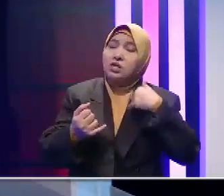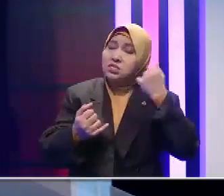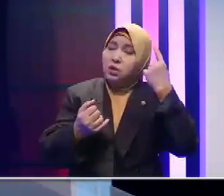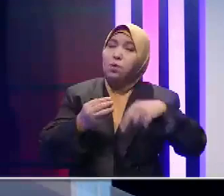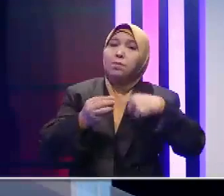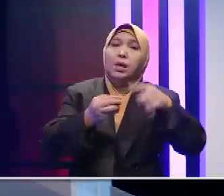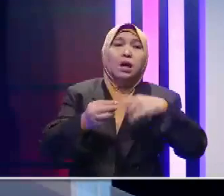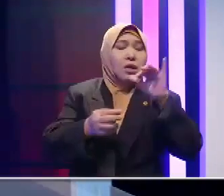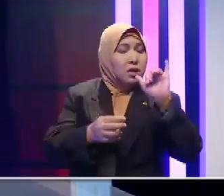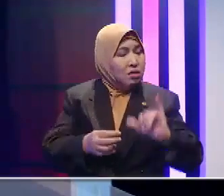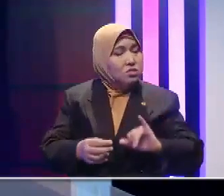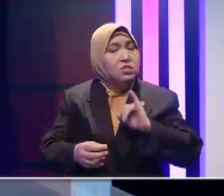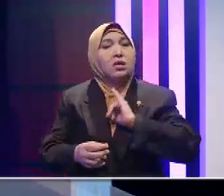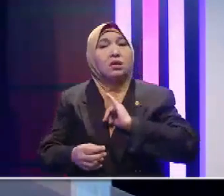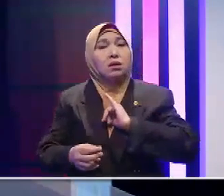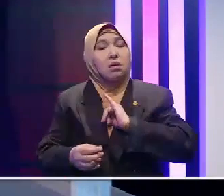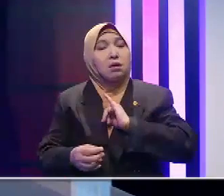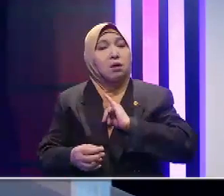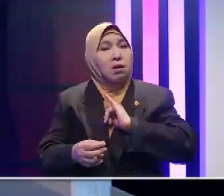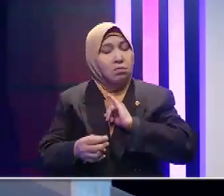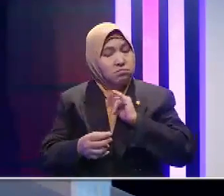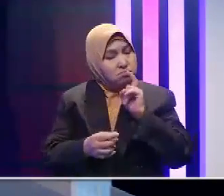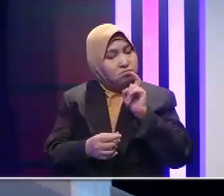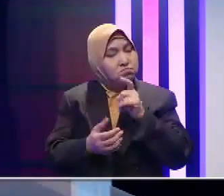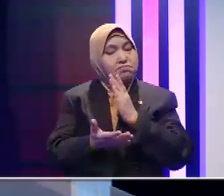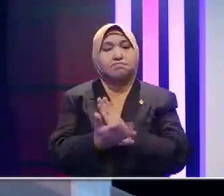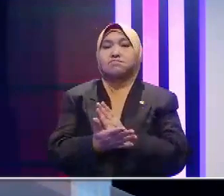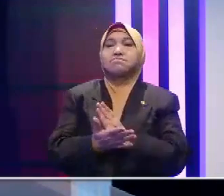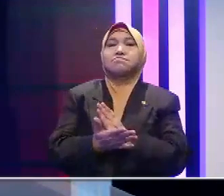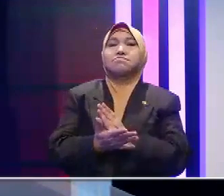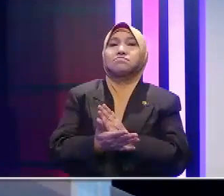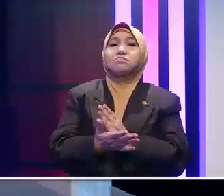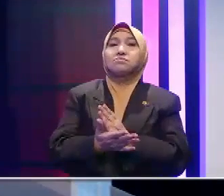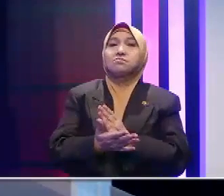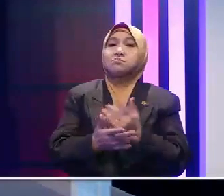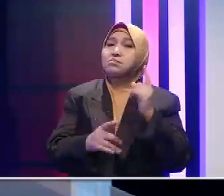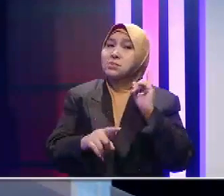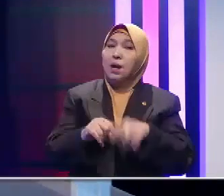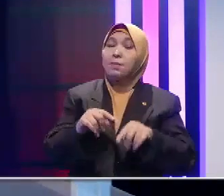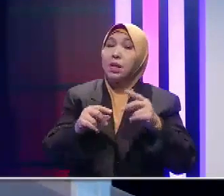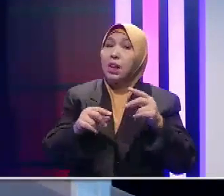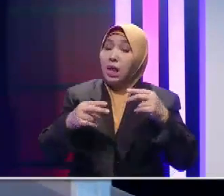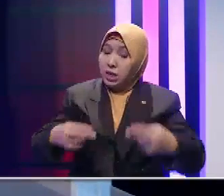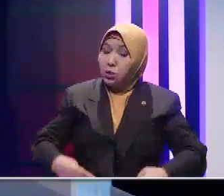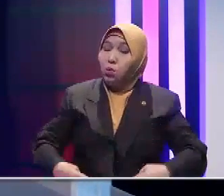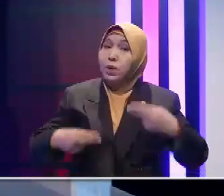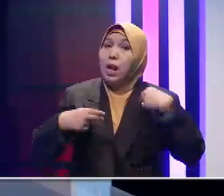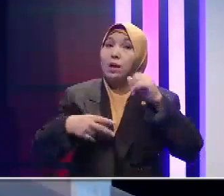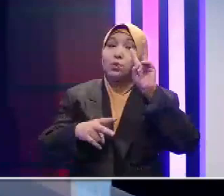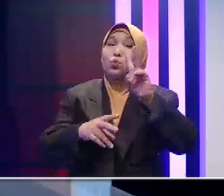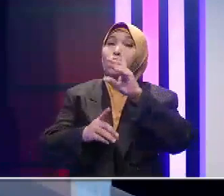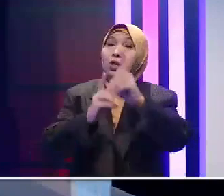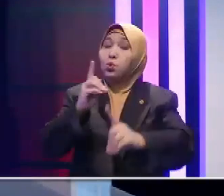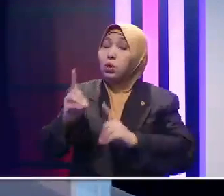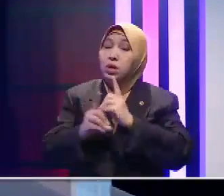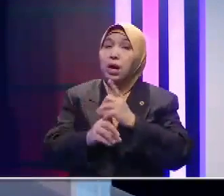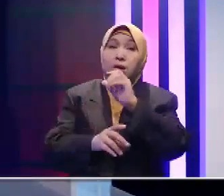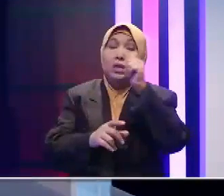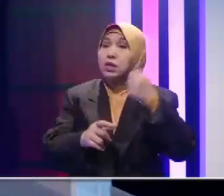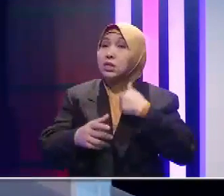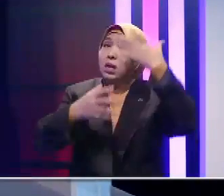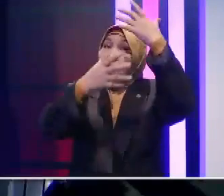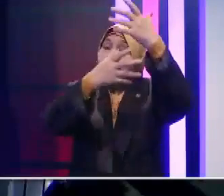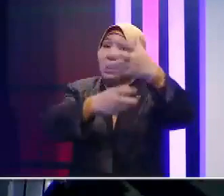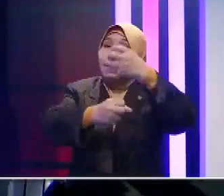yang kata full stop. Saya tidak boleh hidup dalam dua dunia. Dan apa-apa yang kita nak capai